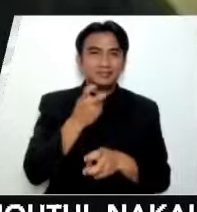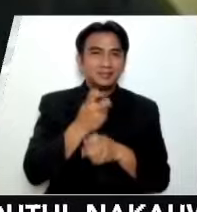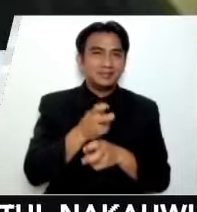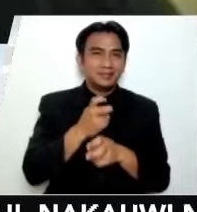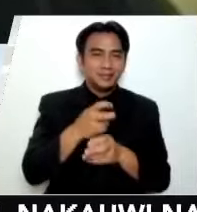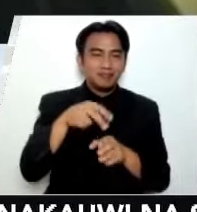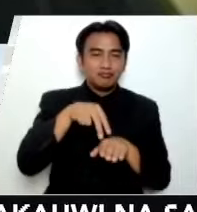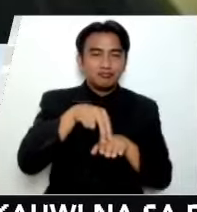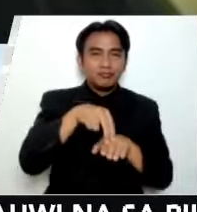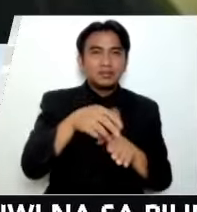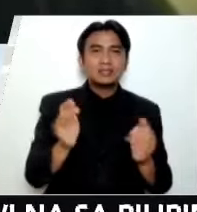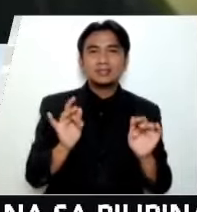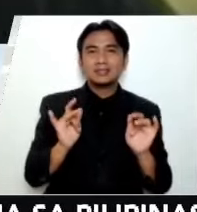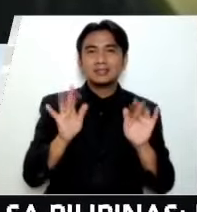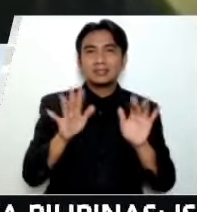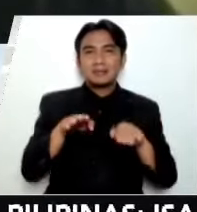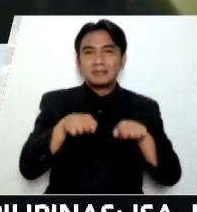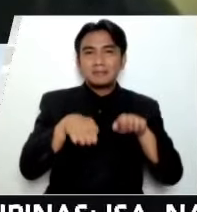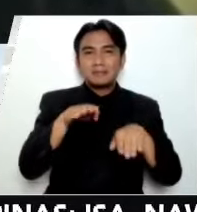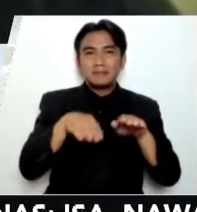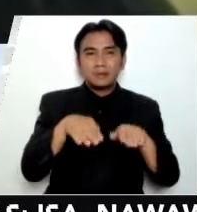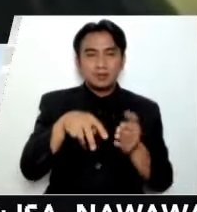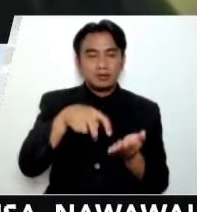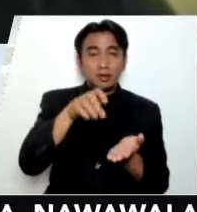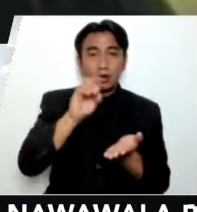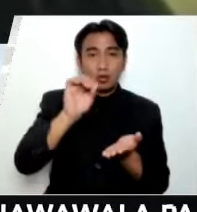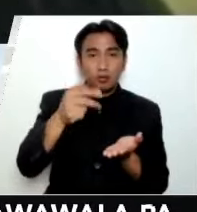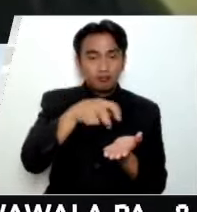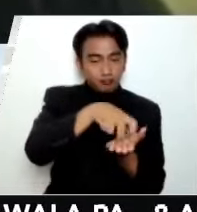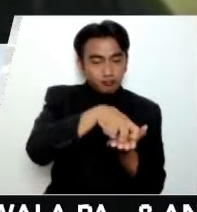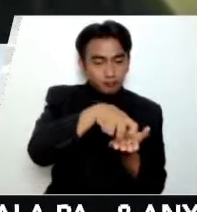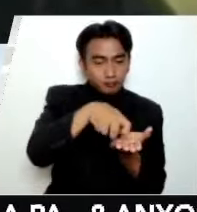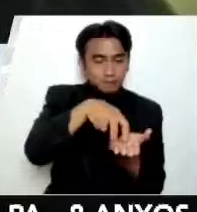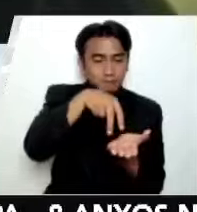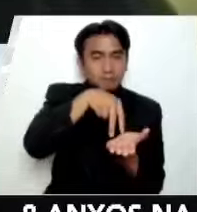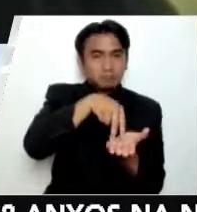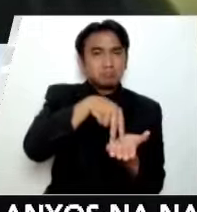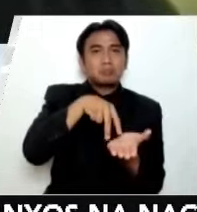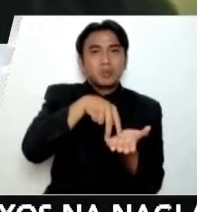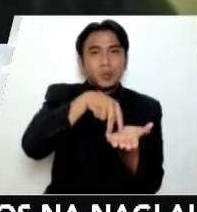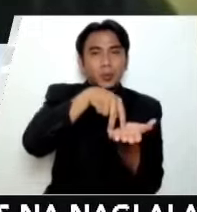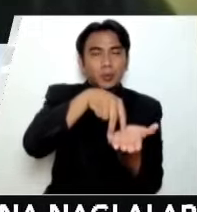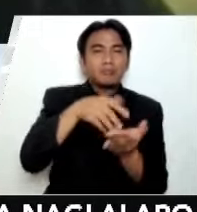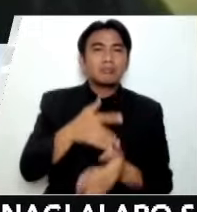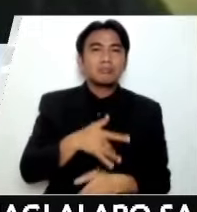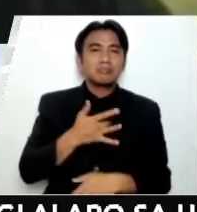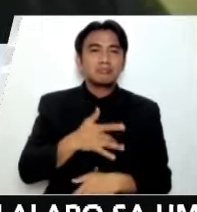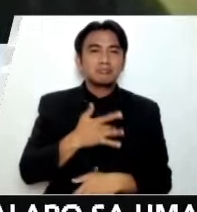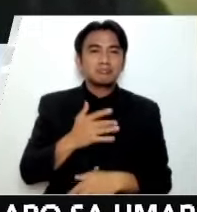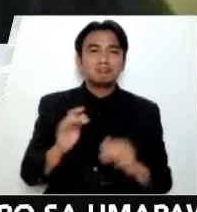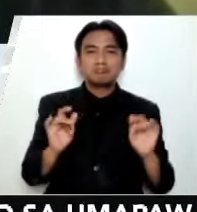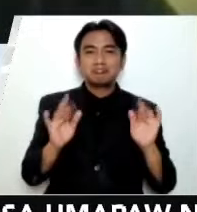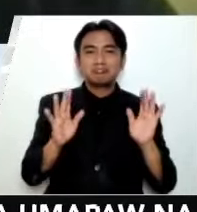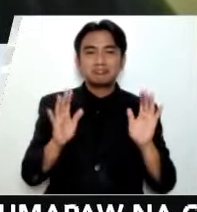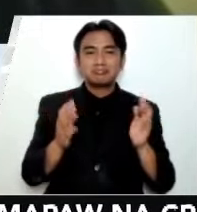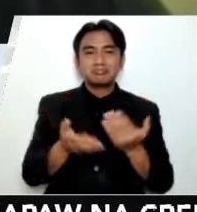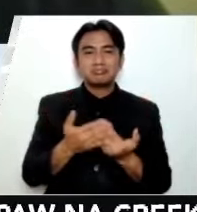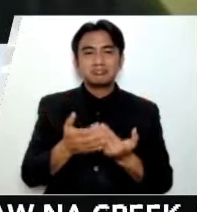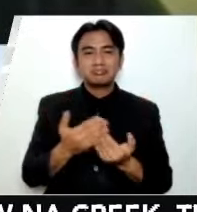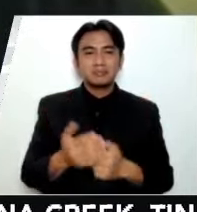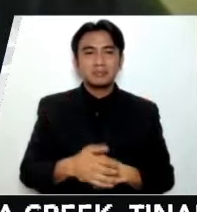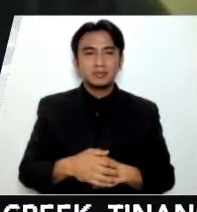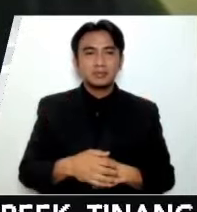si Jasmine kasi marunong naman silang mapinig na kung napapansin na nila na sinasabi mong no, na malikot na